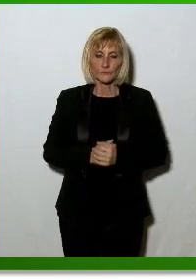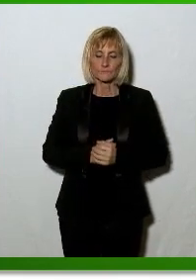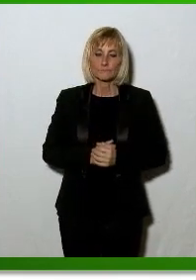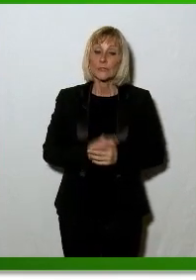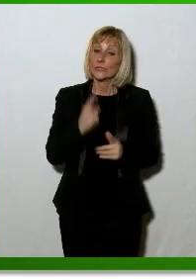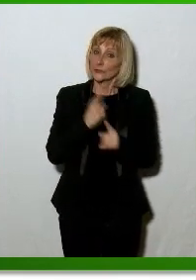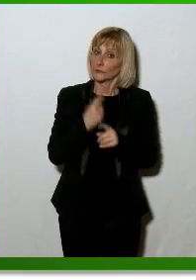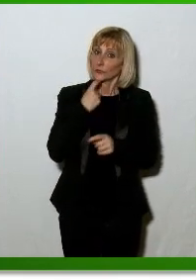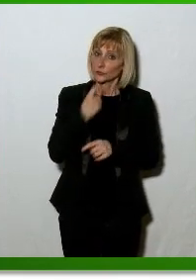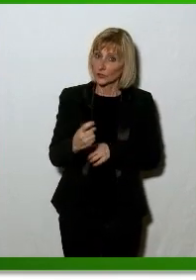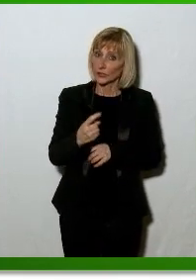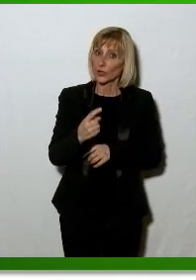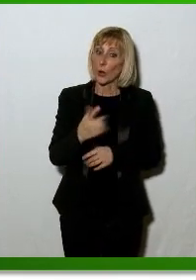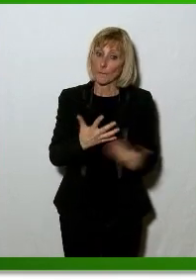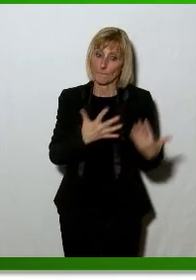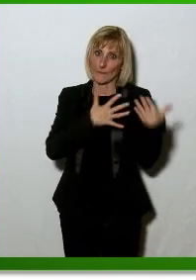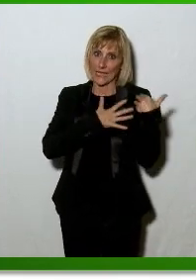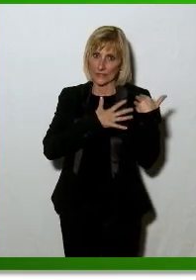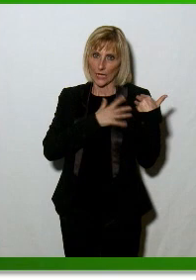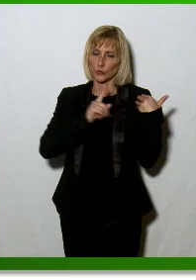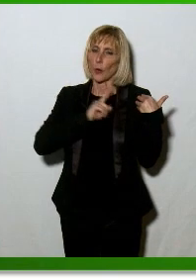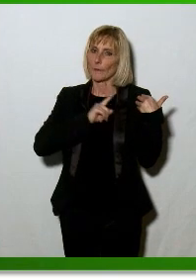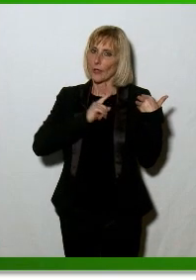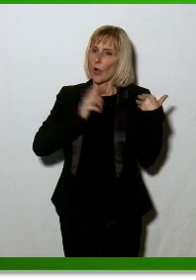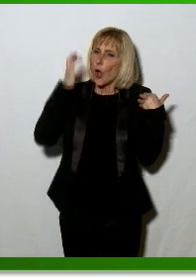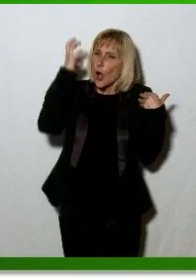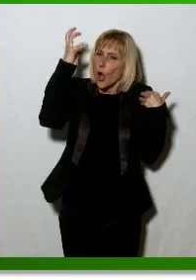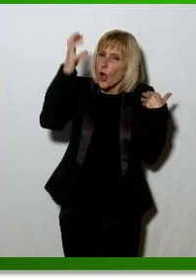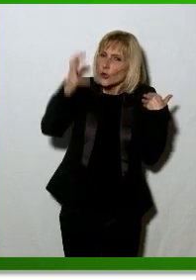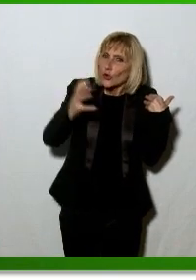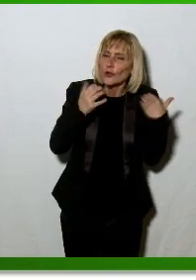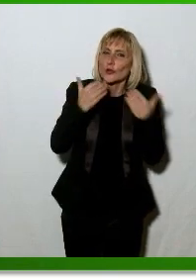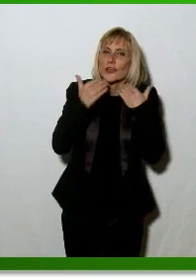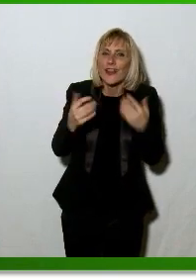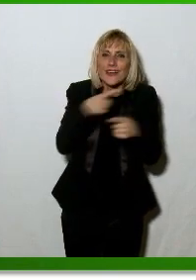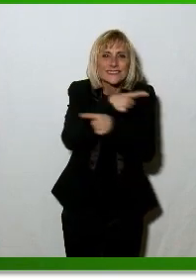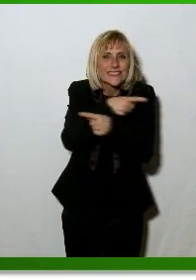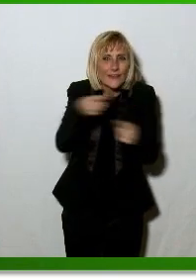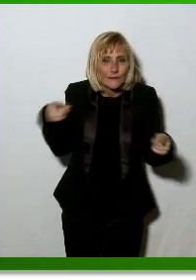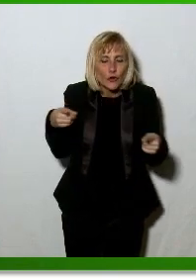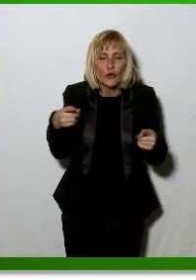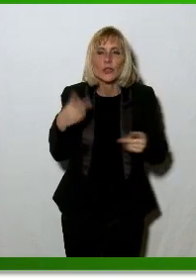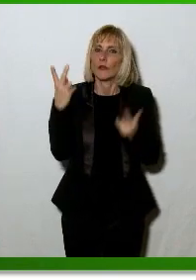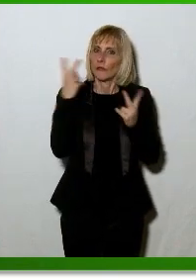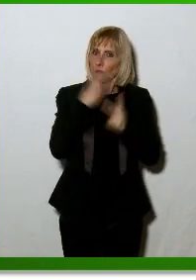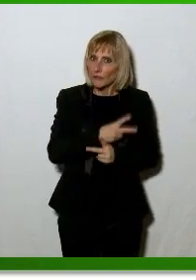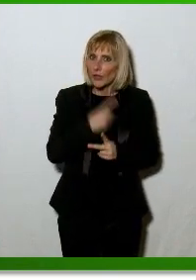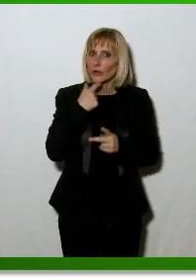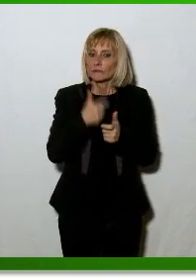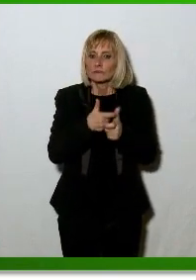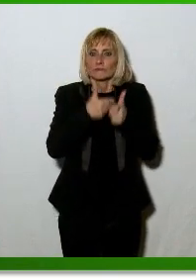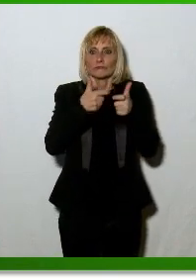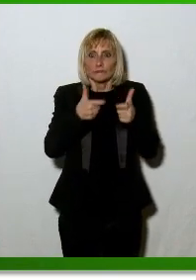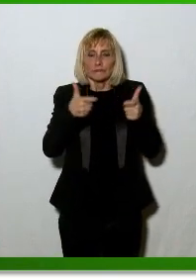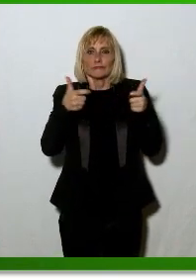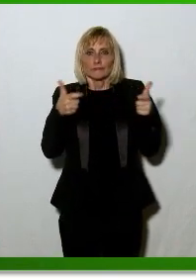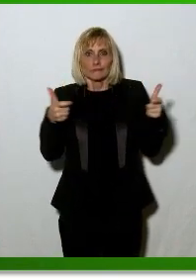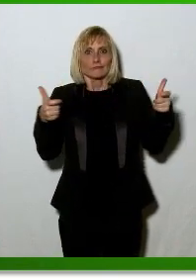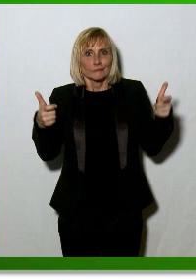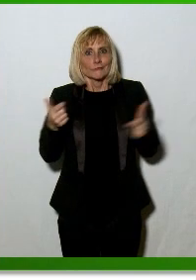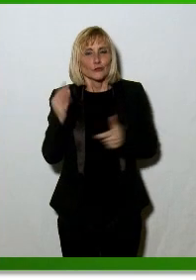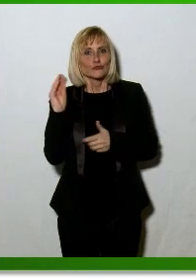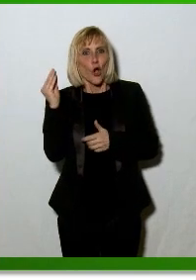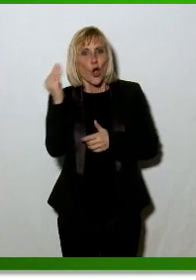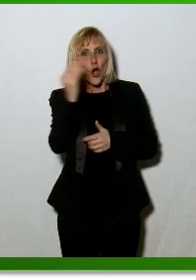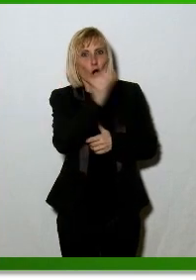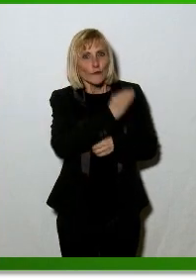orgoglio che durante il mio mandato Grazie non a me ma a tutti voi non solo è notevolmente aumentato il numero dei giovani